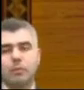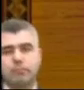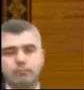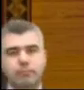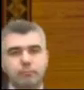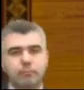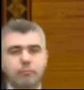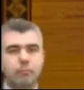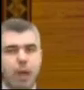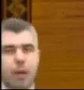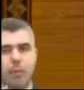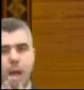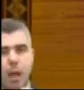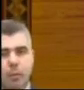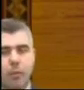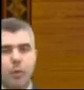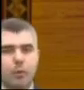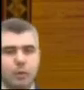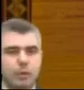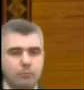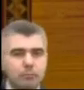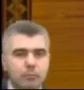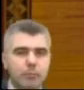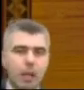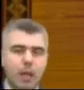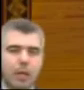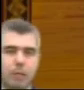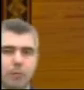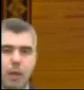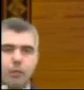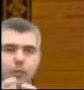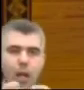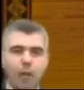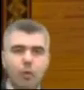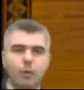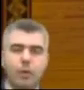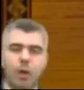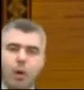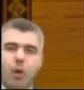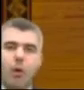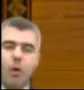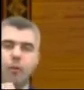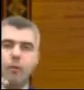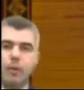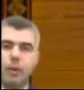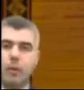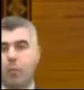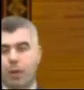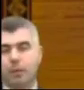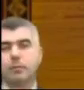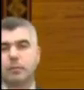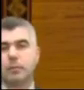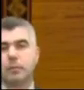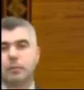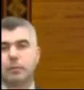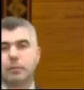التنقل، ولا سيما في مجال البحث والمشروعات وخلق فرص وخلق الشركات والمؤسسات.